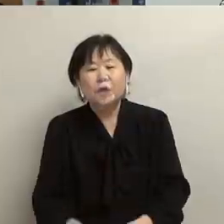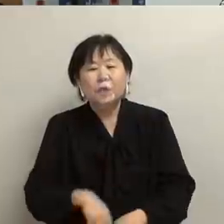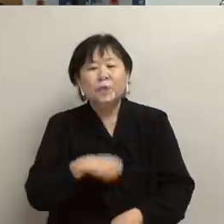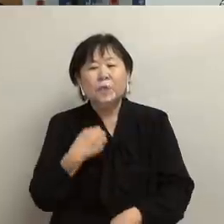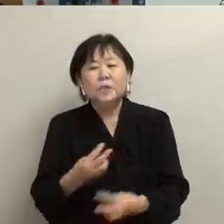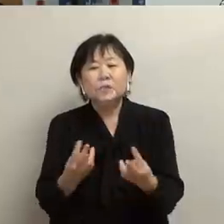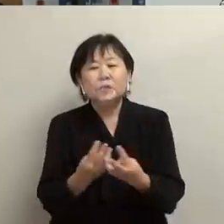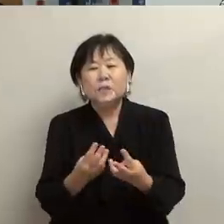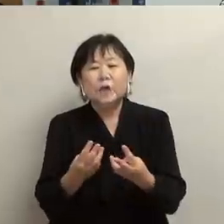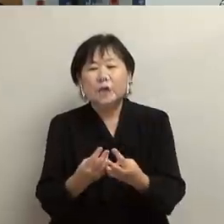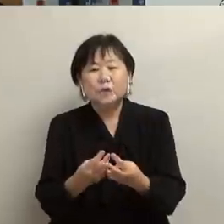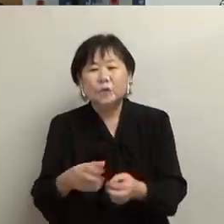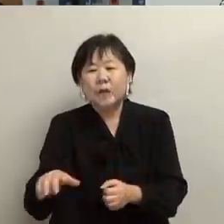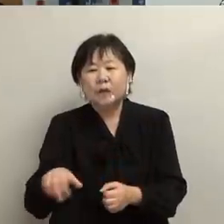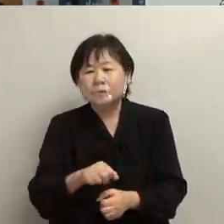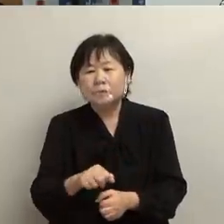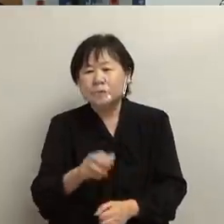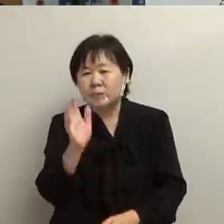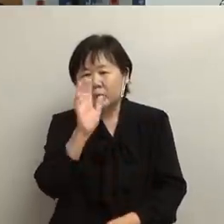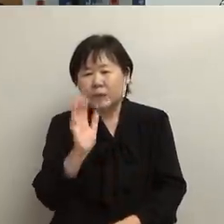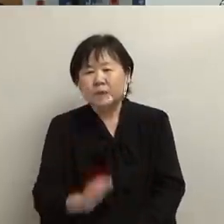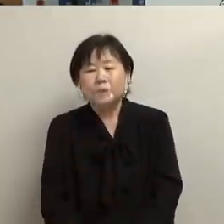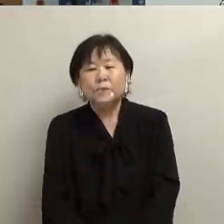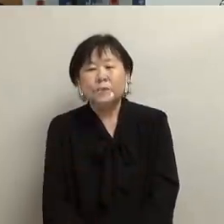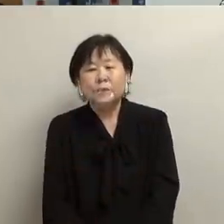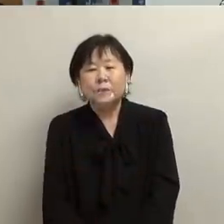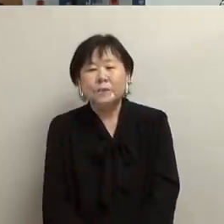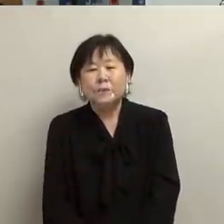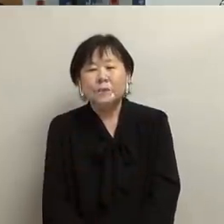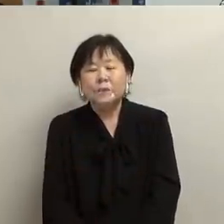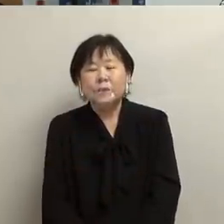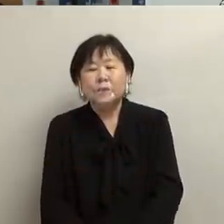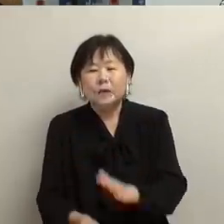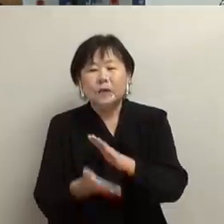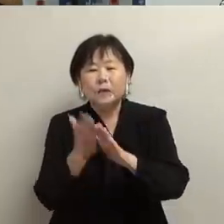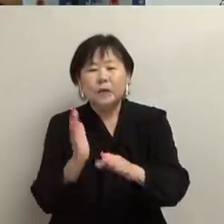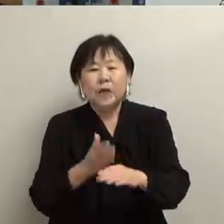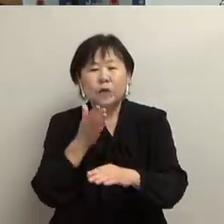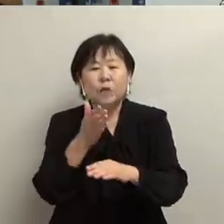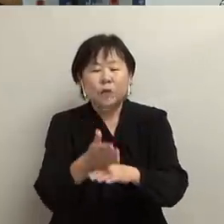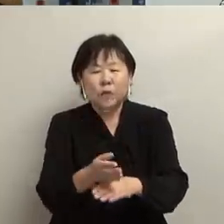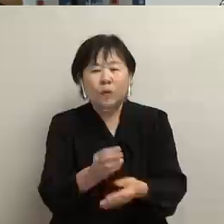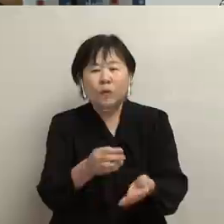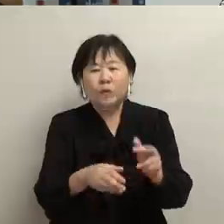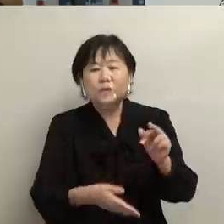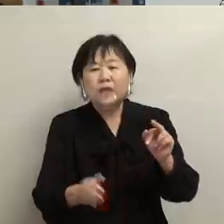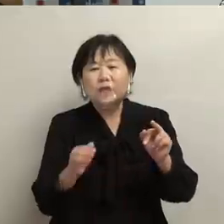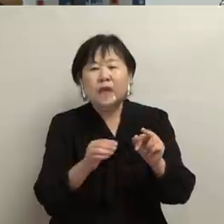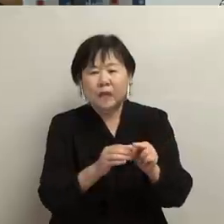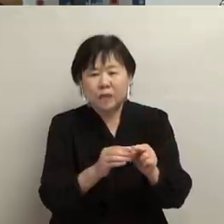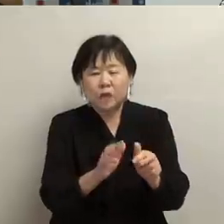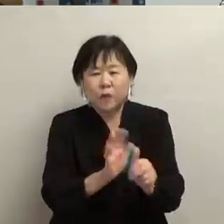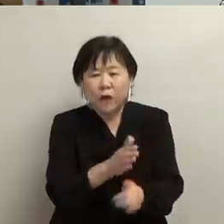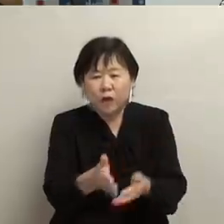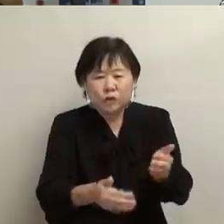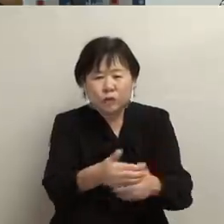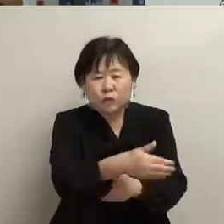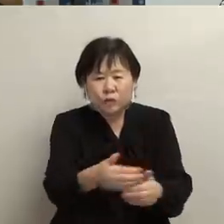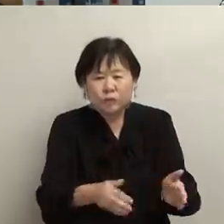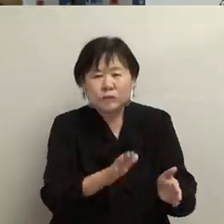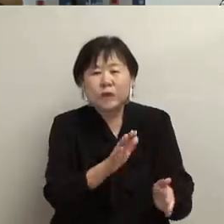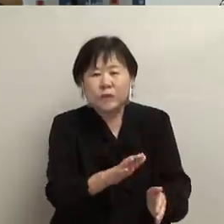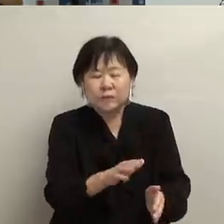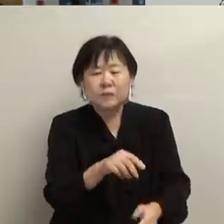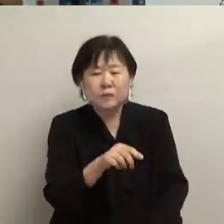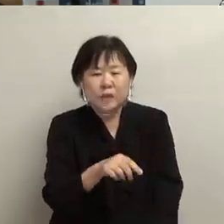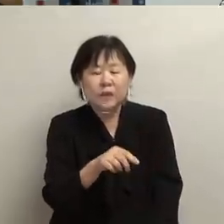数というの発行をしておりませんあの圏央センターでは9号室を設けておりますので要観察時間の